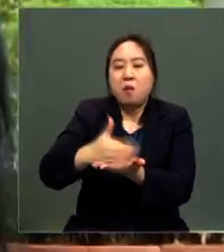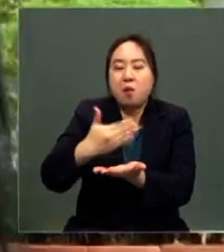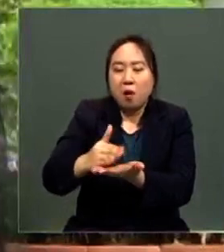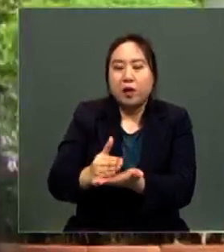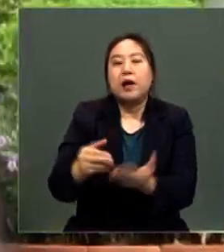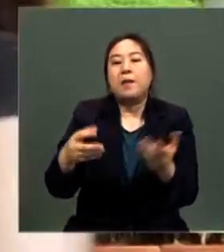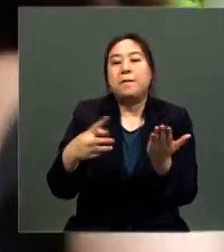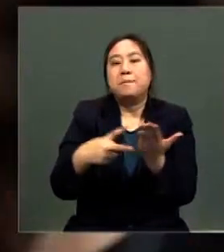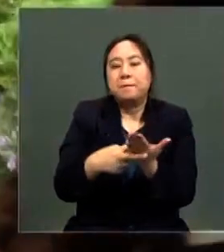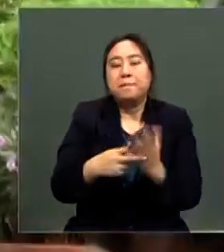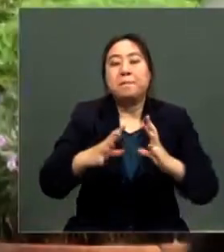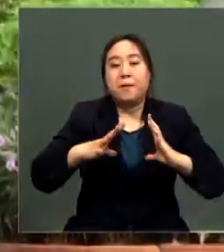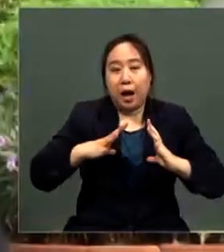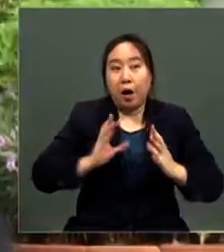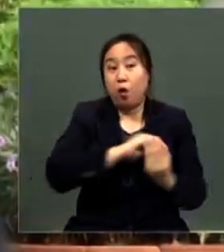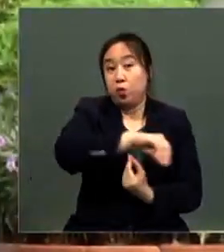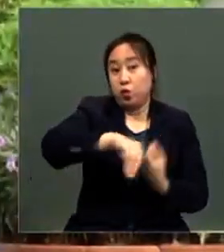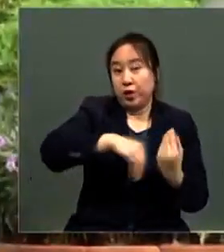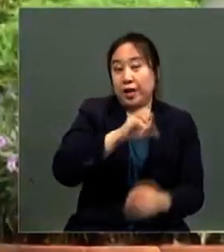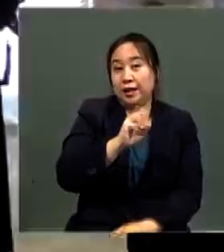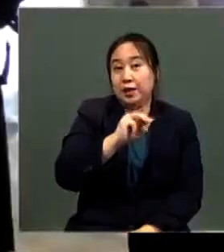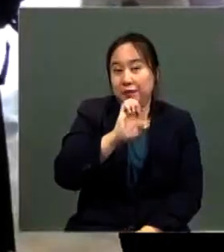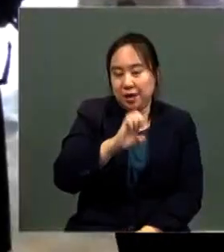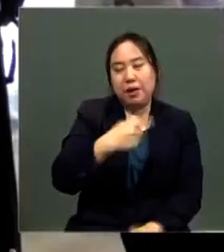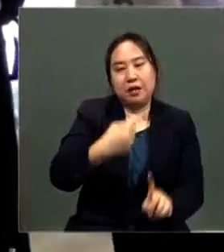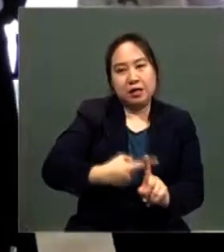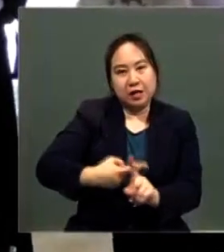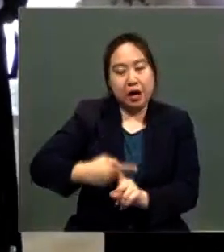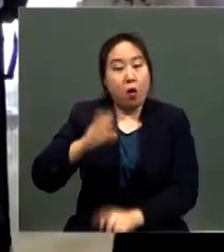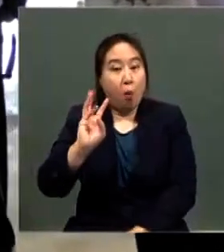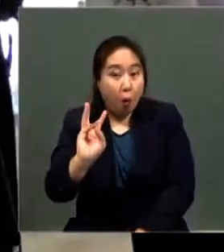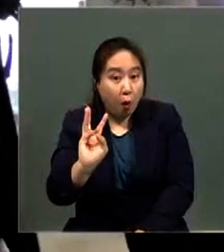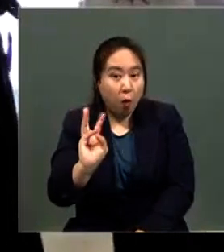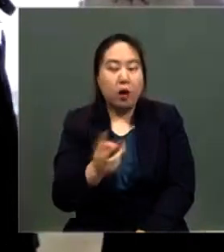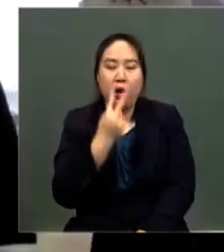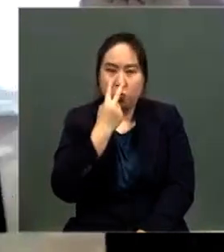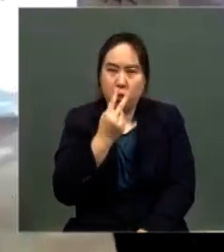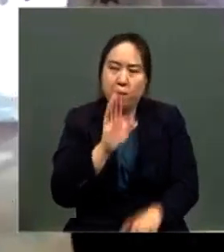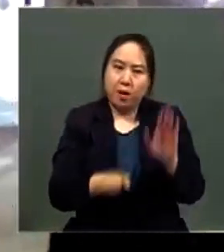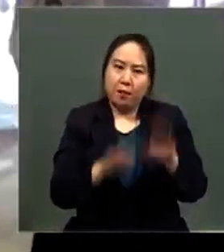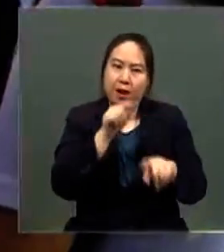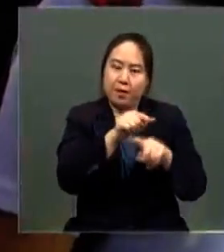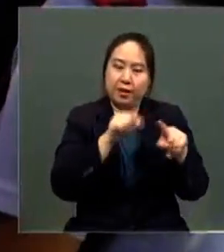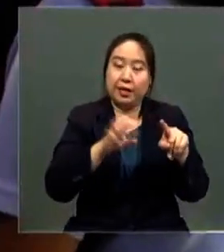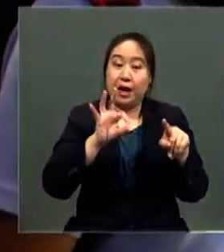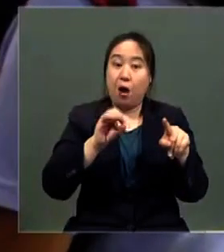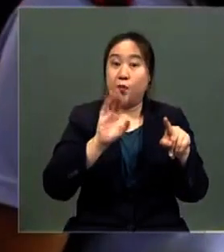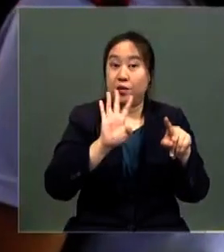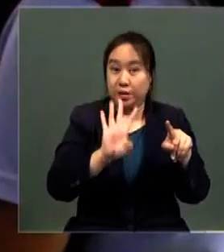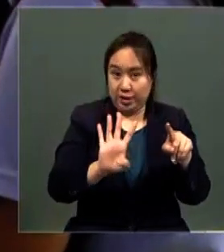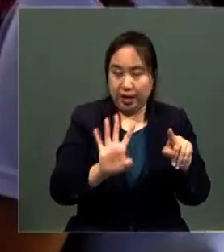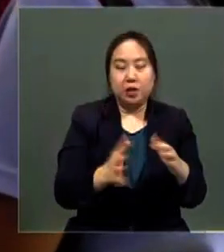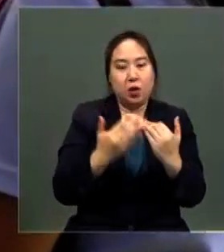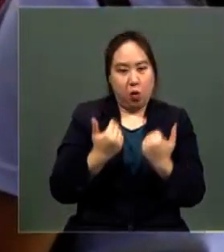กิจ SME เป็นระยะเวลา6เดือนก็พบว่าส่วนใหญ่ถึง 94% สามารถ